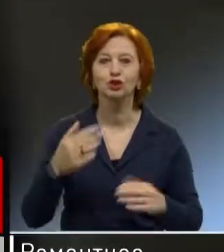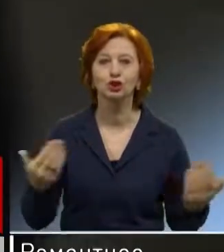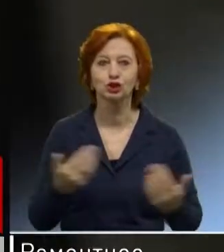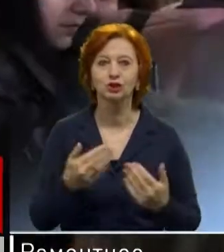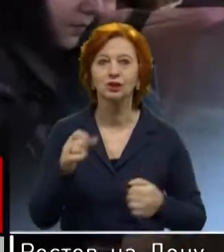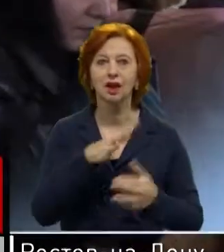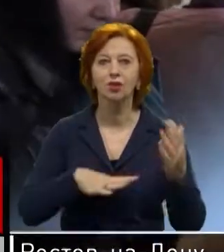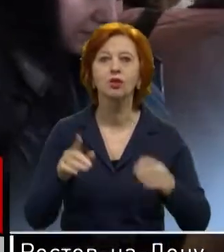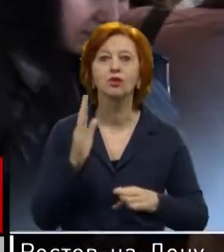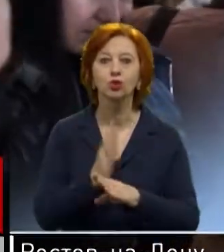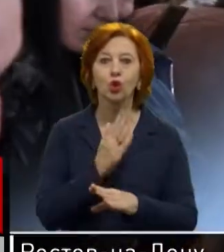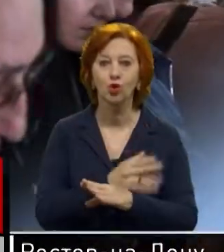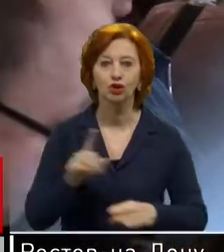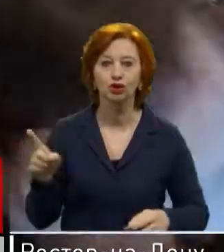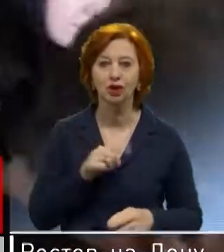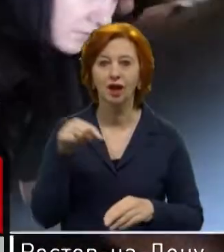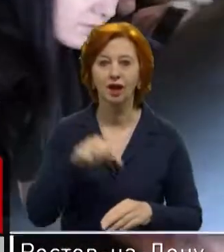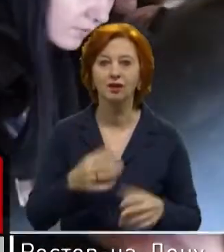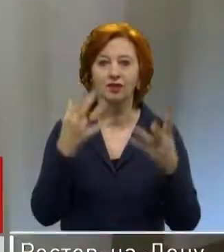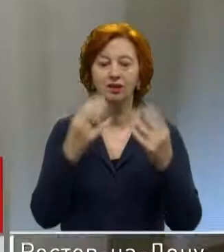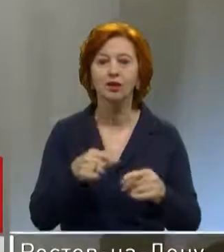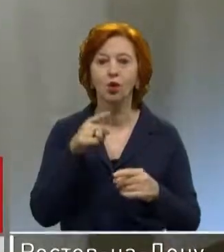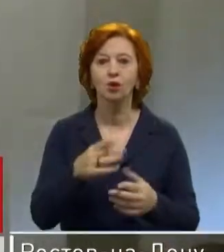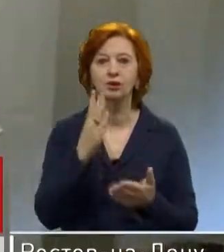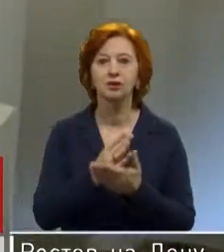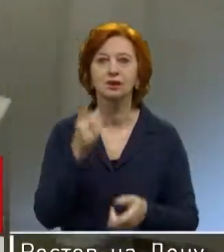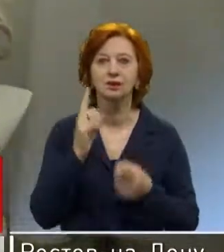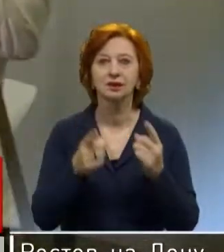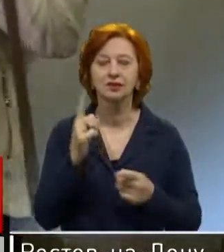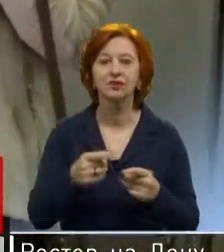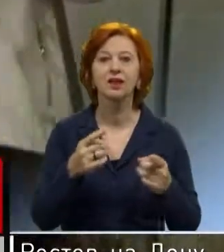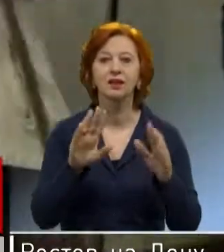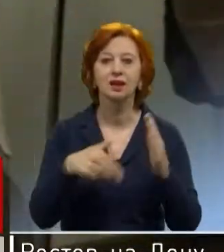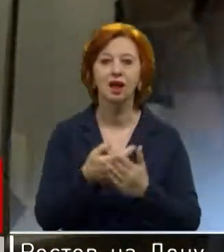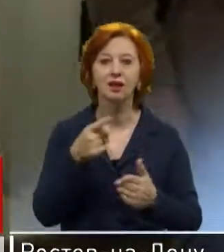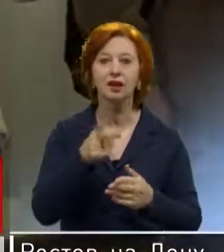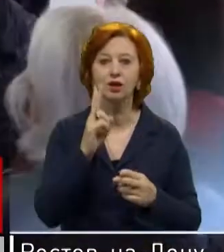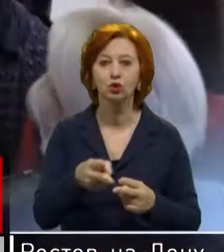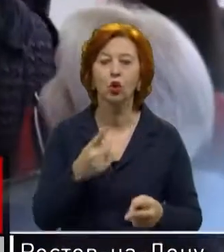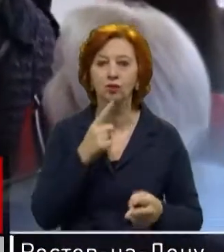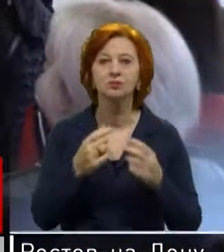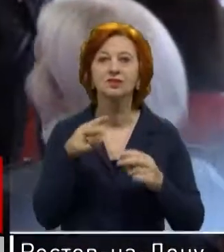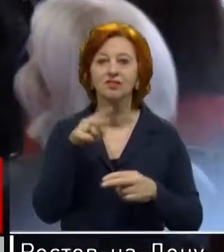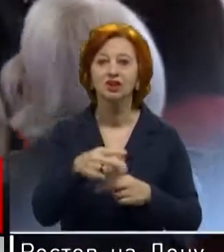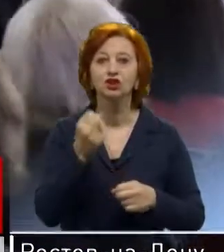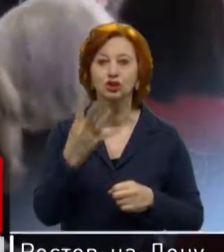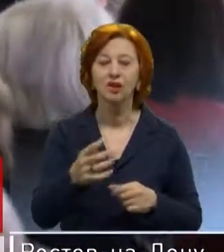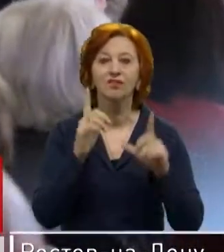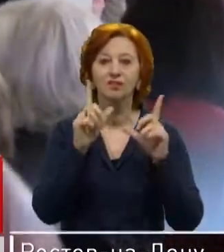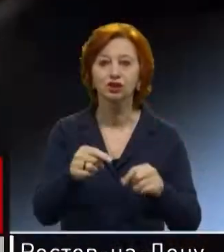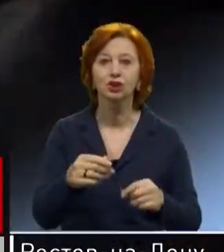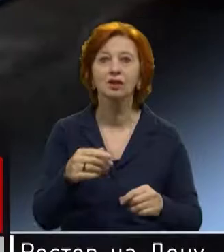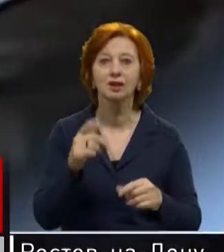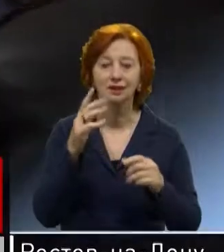Донбасса долго ждали этого дня, потому что он и есть своего рода День Победы для тех, кто еще в 2014 году вышел на улицы и мечтал